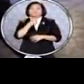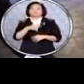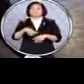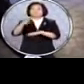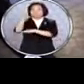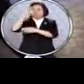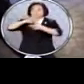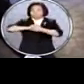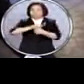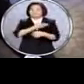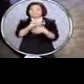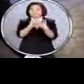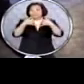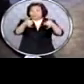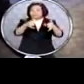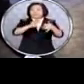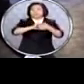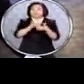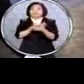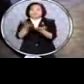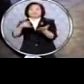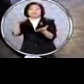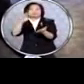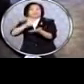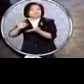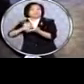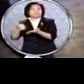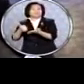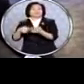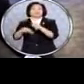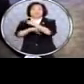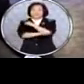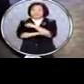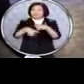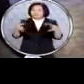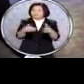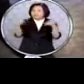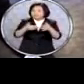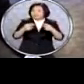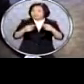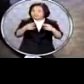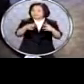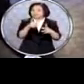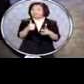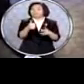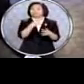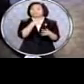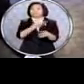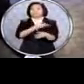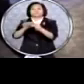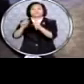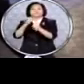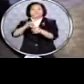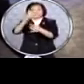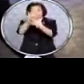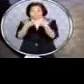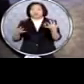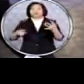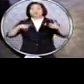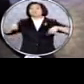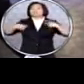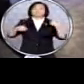须要把这些基本的网络还有它所有的基本的建设能够确保人民有上网的自